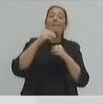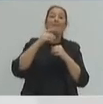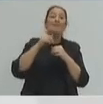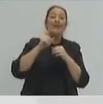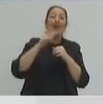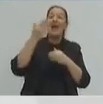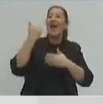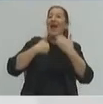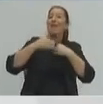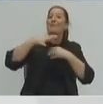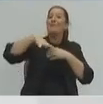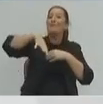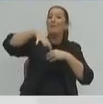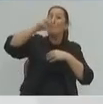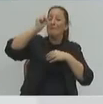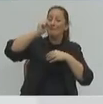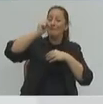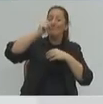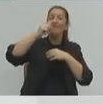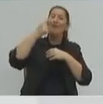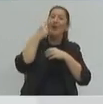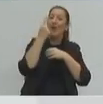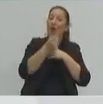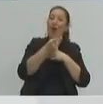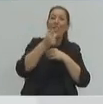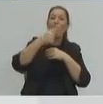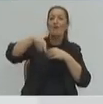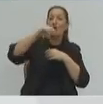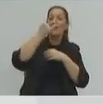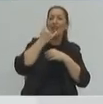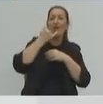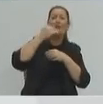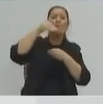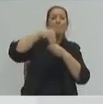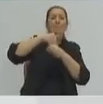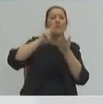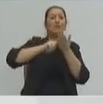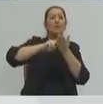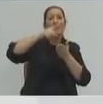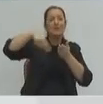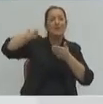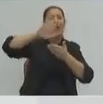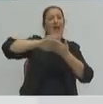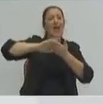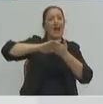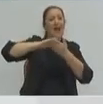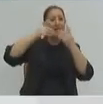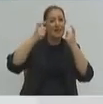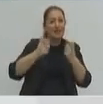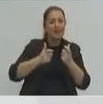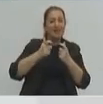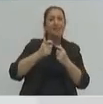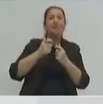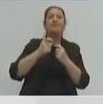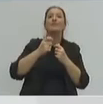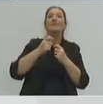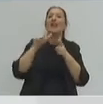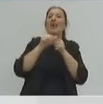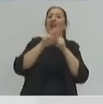bu salonu varlıklarıyla şereflendiren tüm meclis üyesi arkadaşlarımın fetih ruhunu